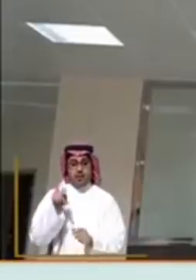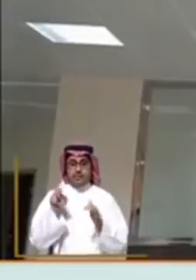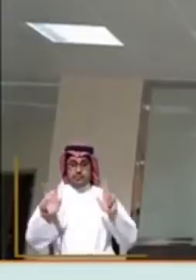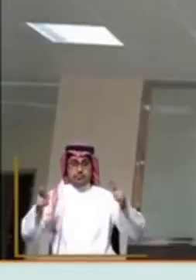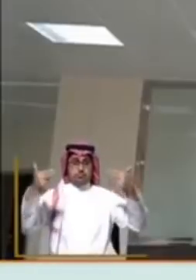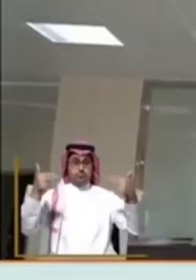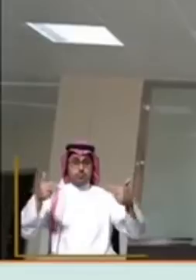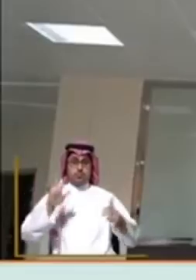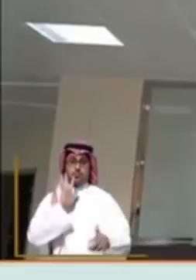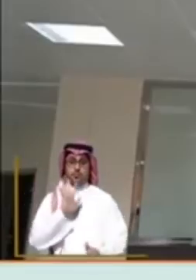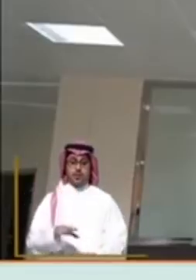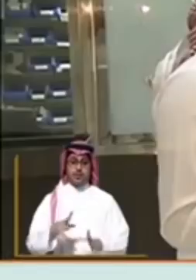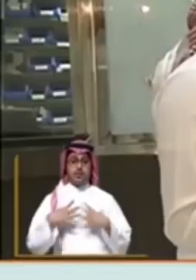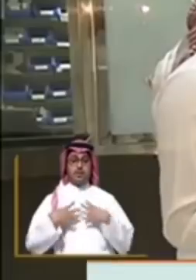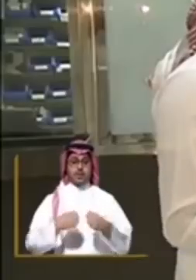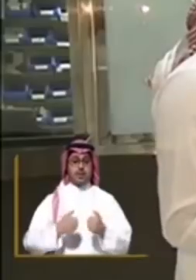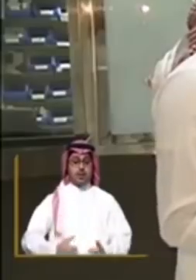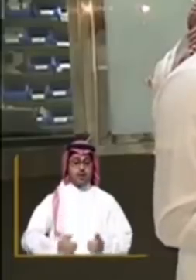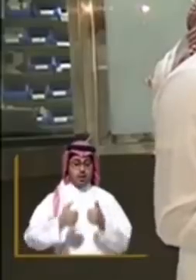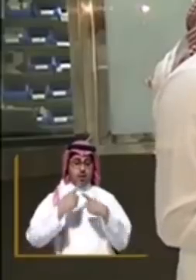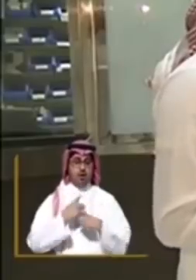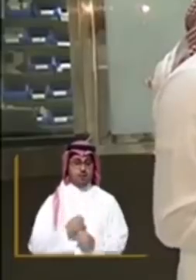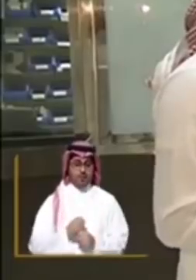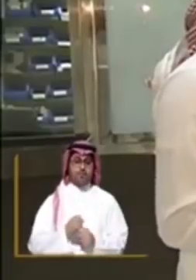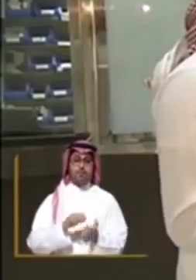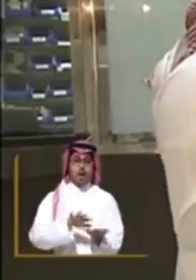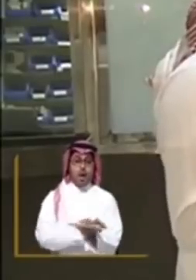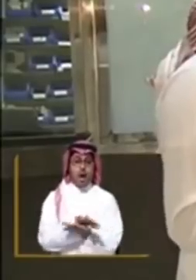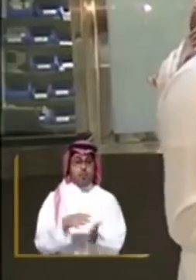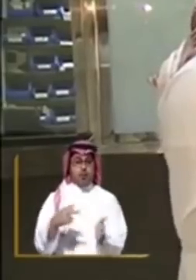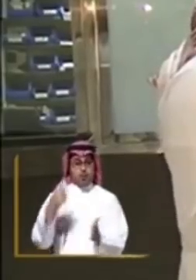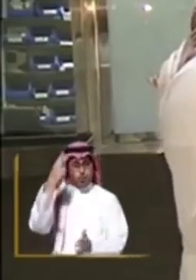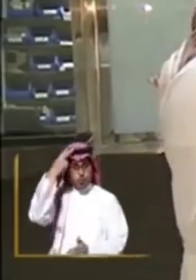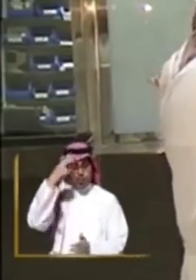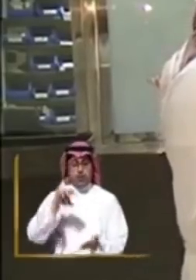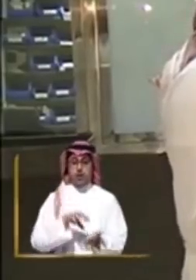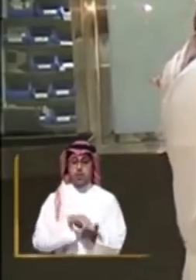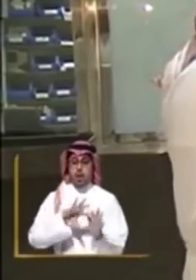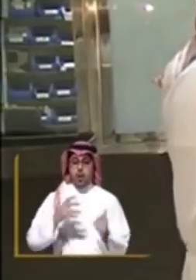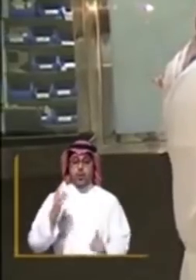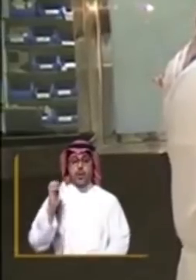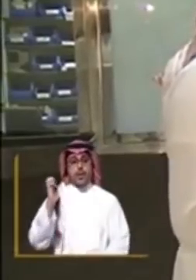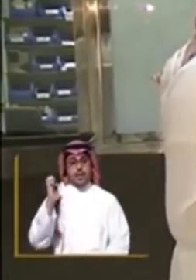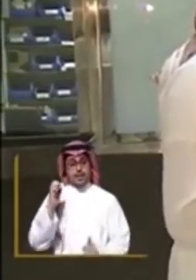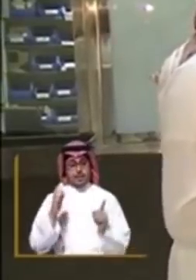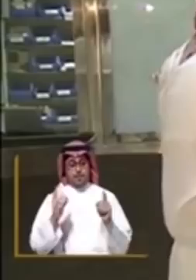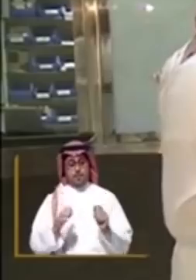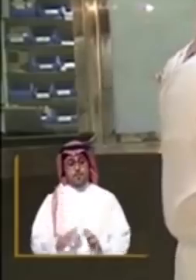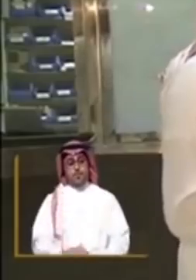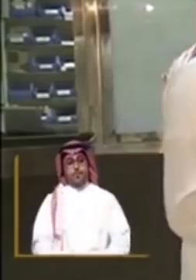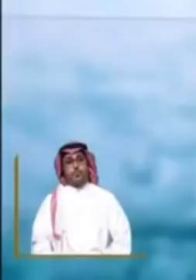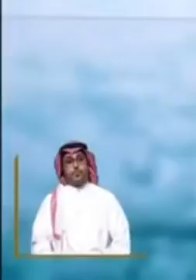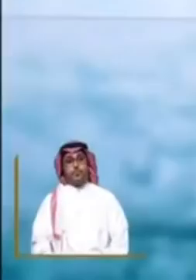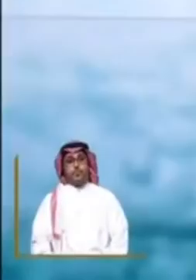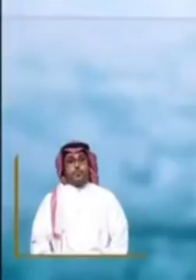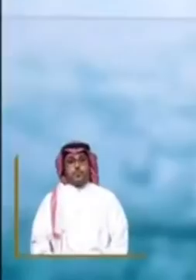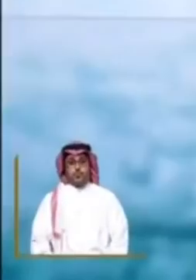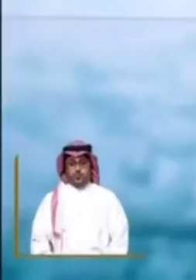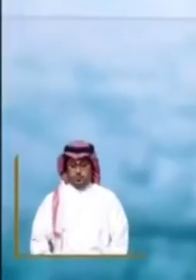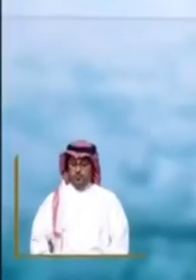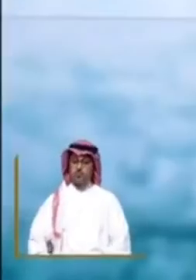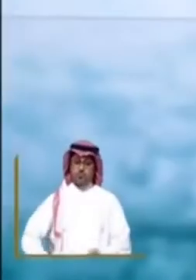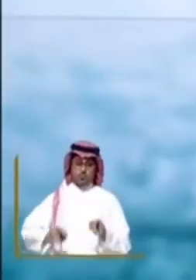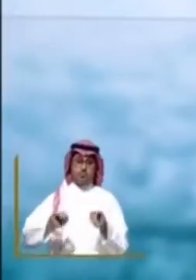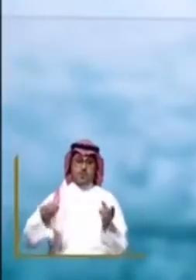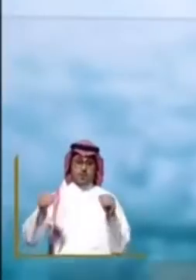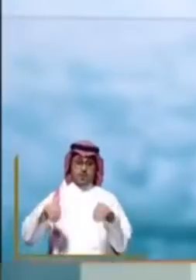على صحتهم وسلامتهم. لأخبار السعودية، علي العطينان، القصيم.